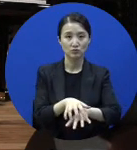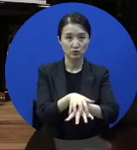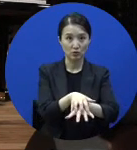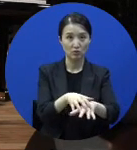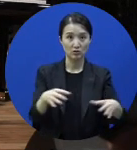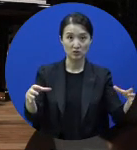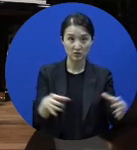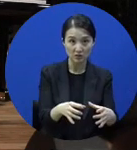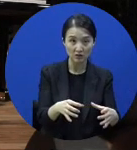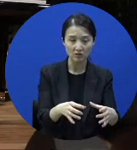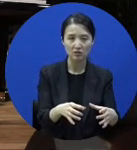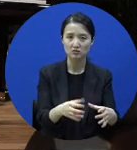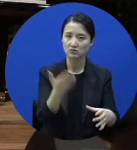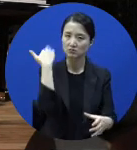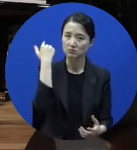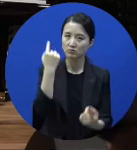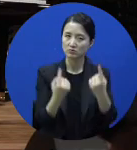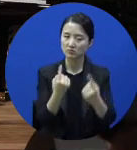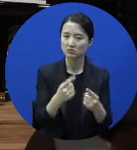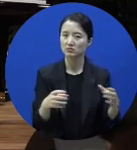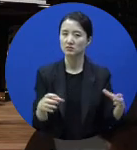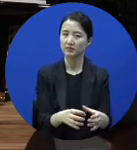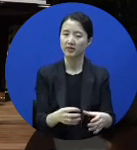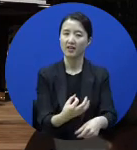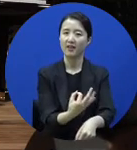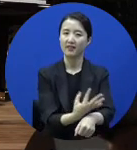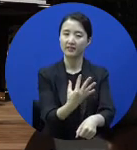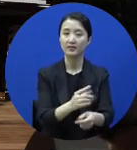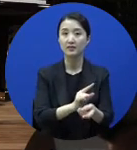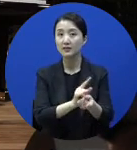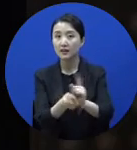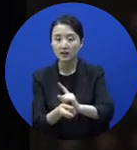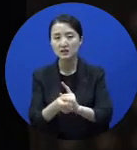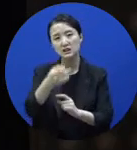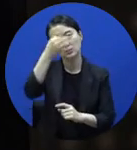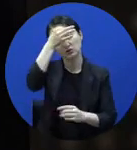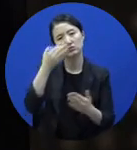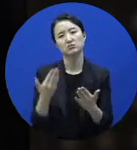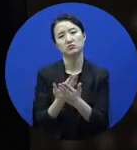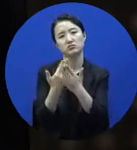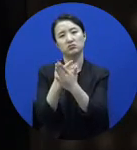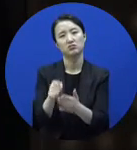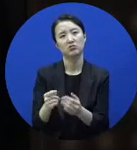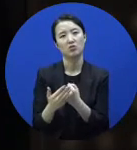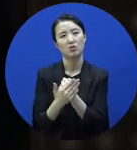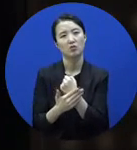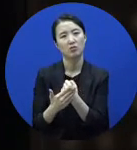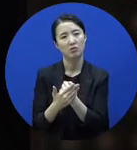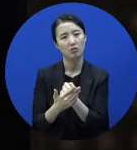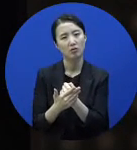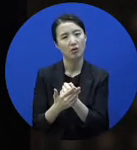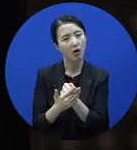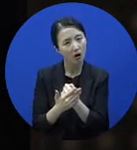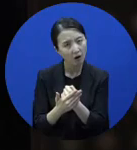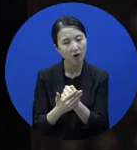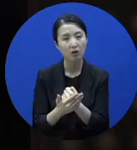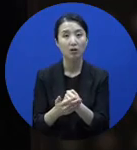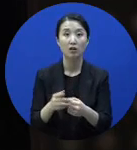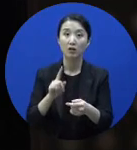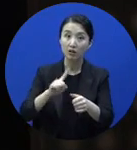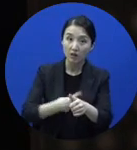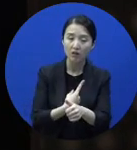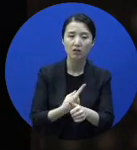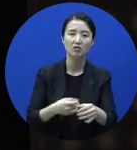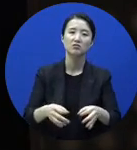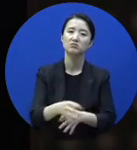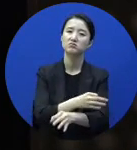그런 거로 인해서 좀더 준비하는 부분들이 좀 달라지고 있습니다. 특히 외부 아웃소싱에 대한 역할들이 기업들이 점점 커지고